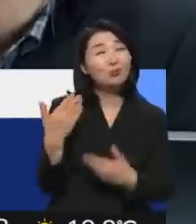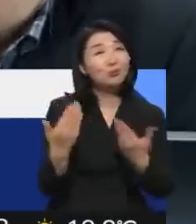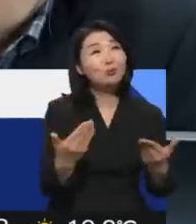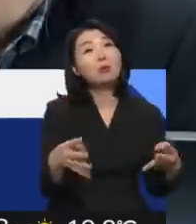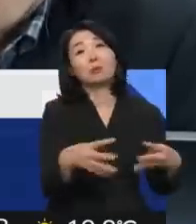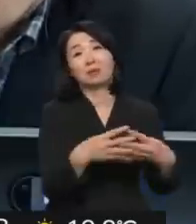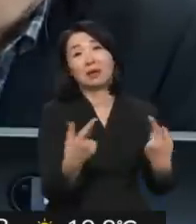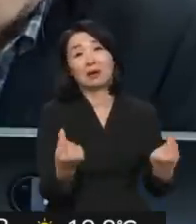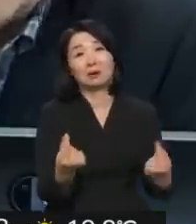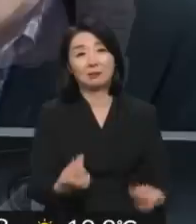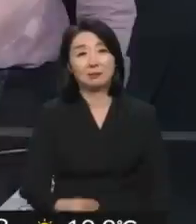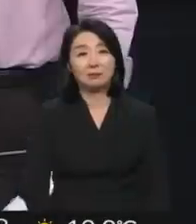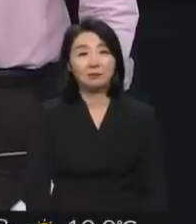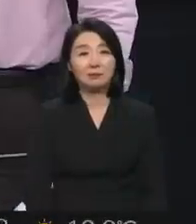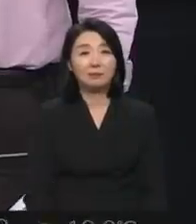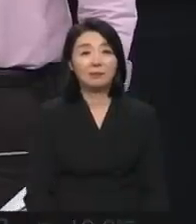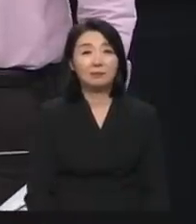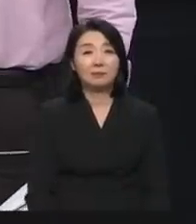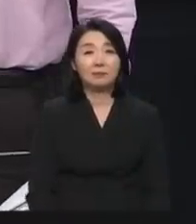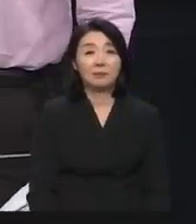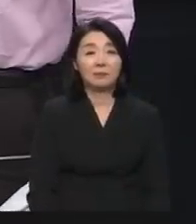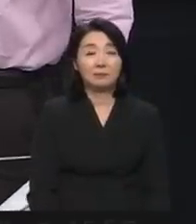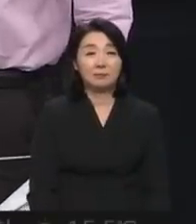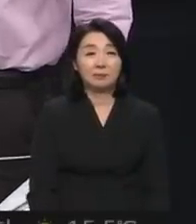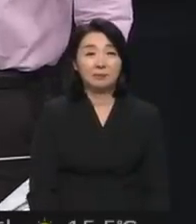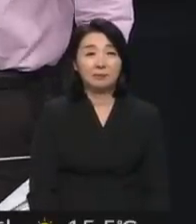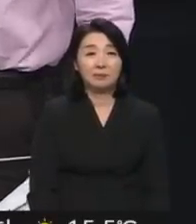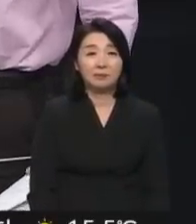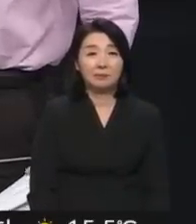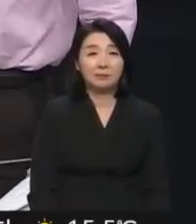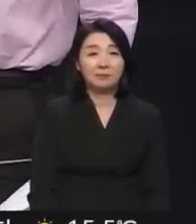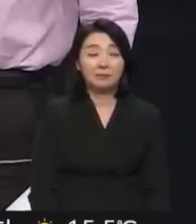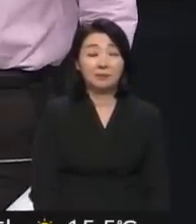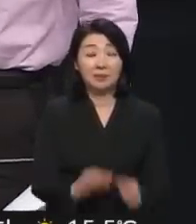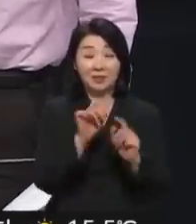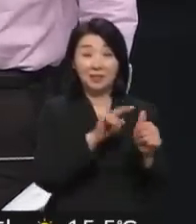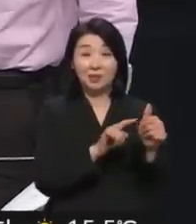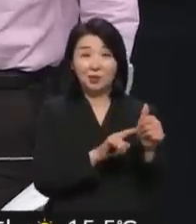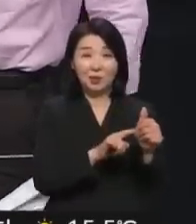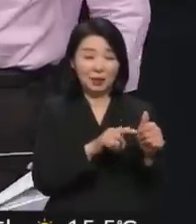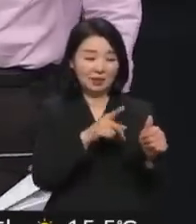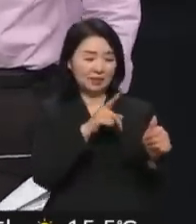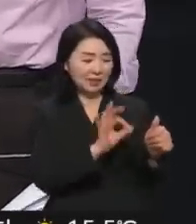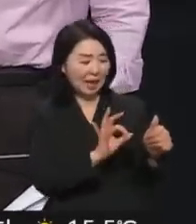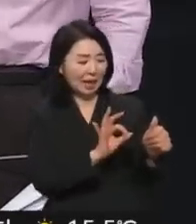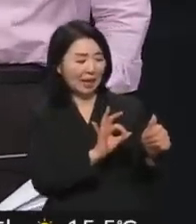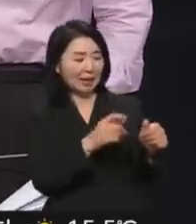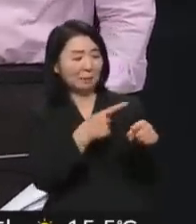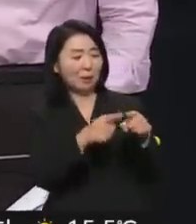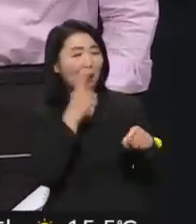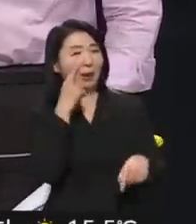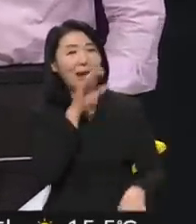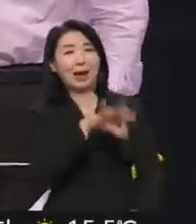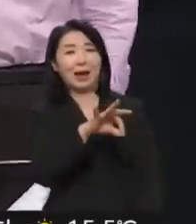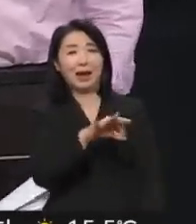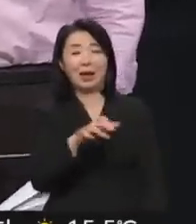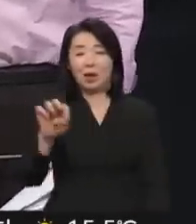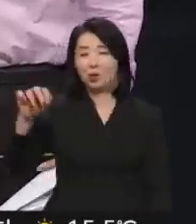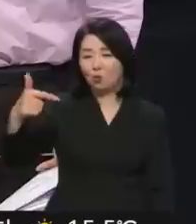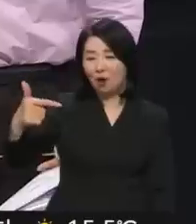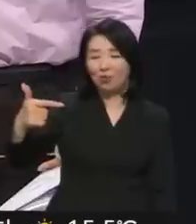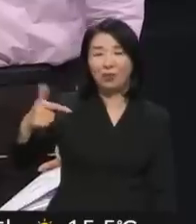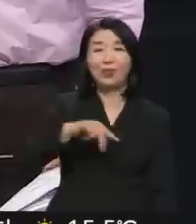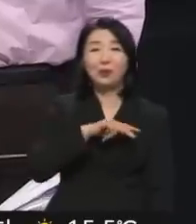겁니다. 이 전 의원이 장 의원에 대해선 여러모로 박한 평가를 내렸죠. 이 반면